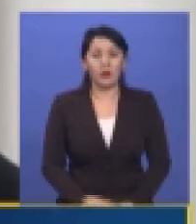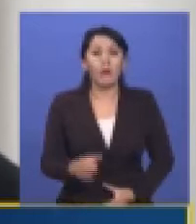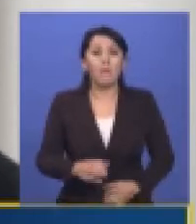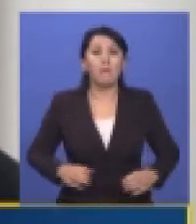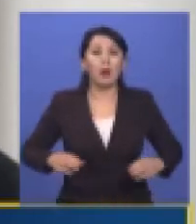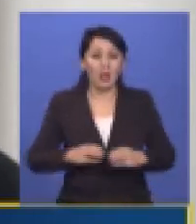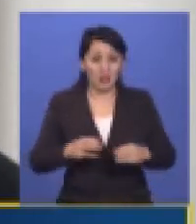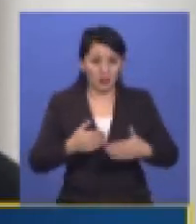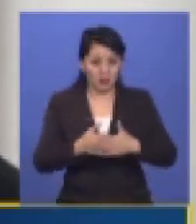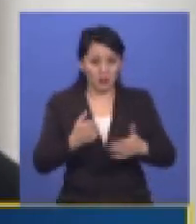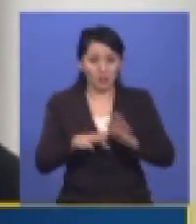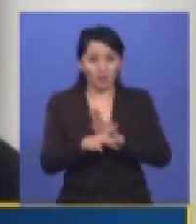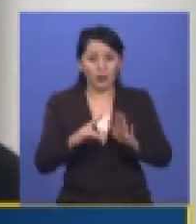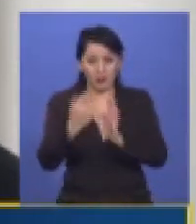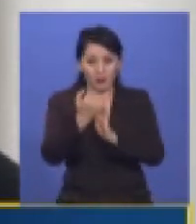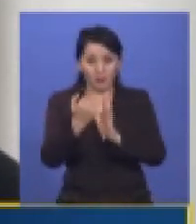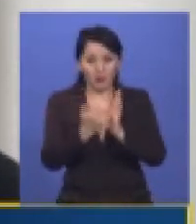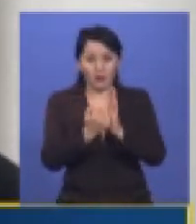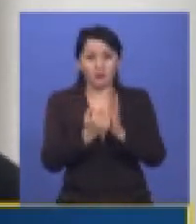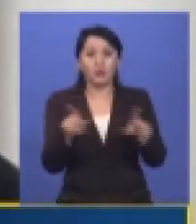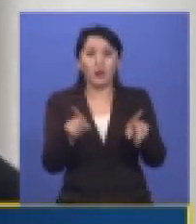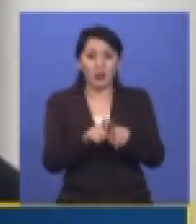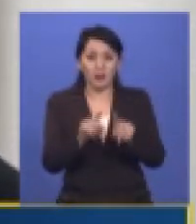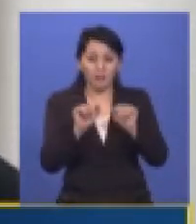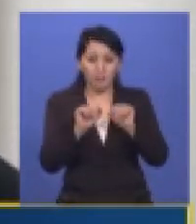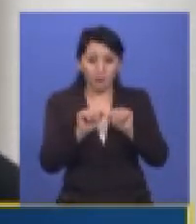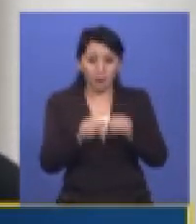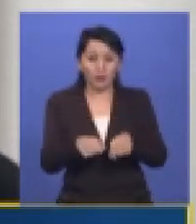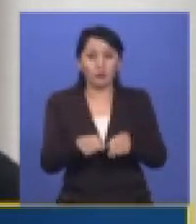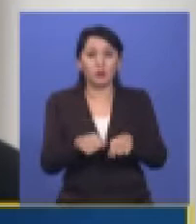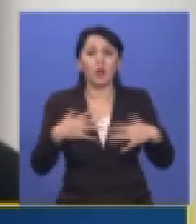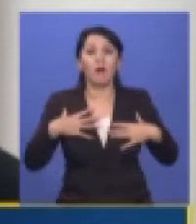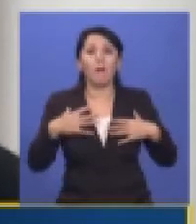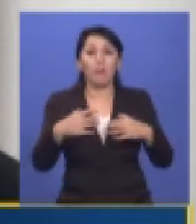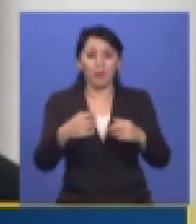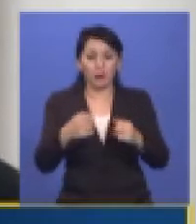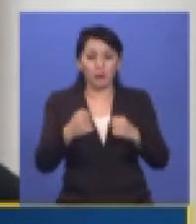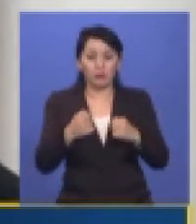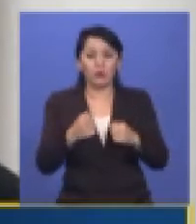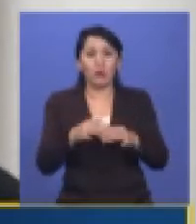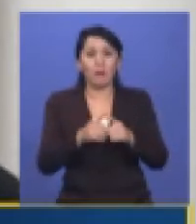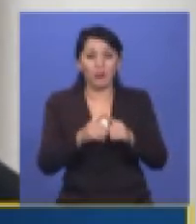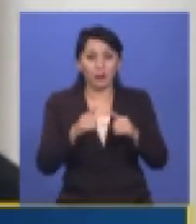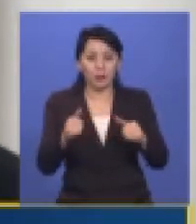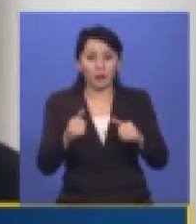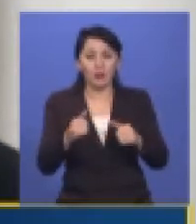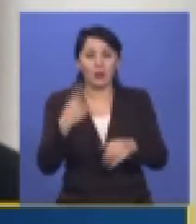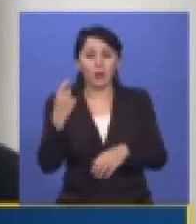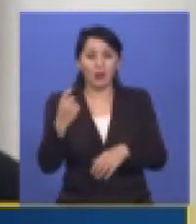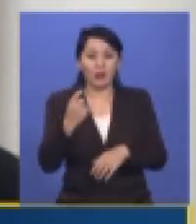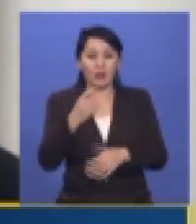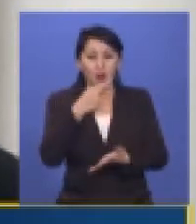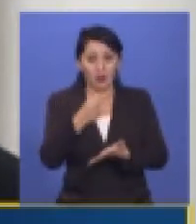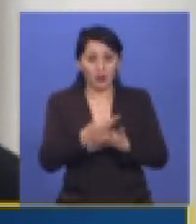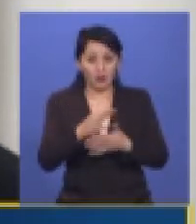Партияның сайлауалды бағдарламасы баршаға тең мүмкіндік беру, зияткер дені сау және ұқыпты ұлт қалыптастыру, тұрақты экономика, есеп